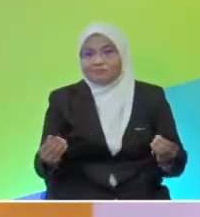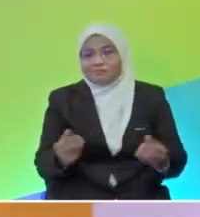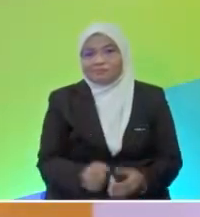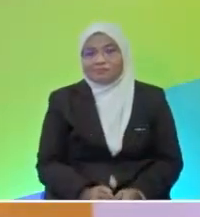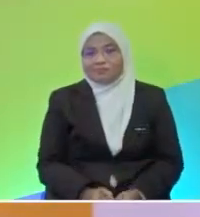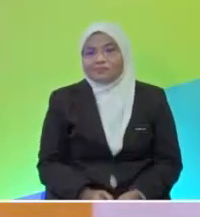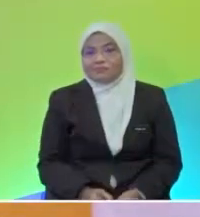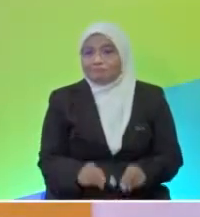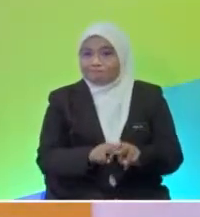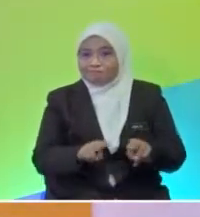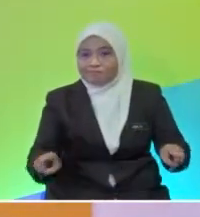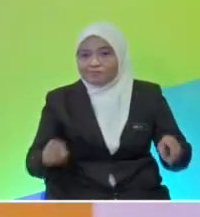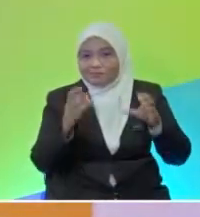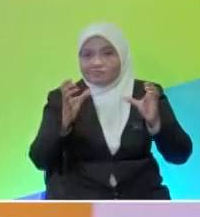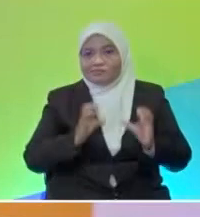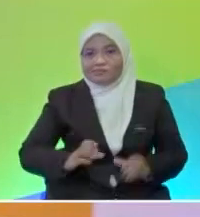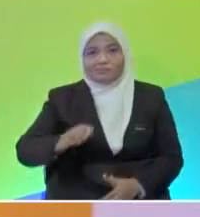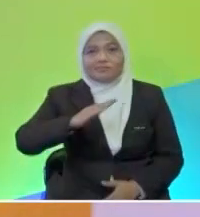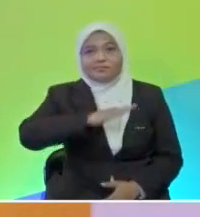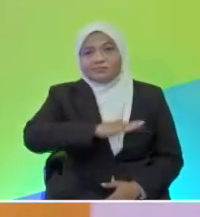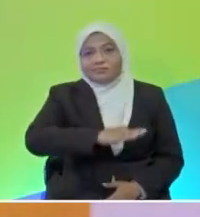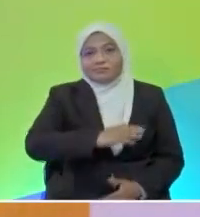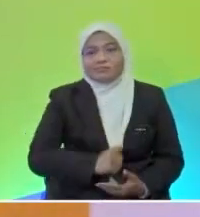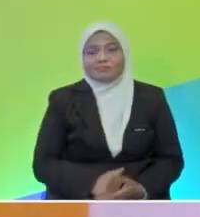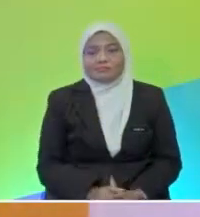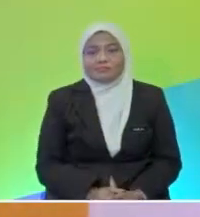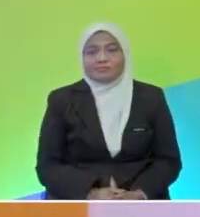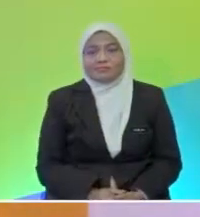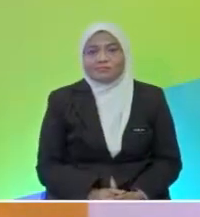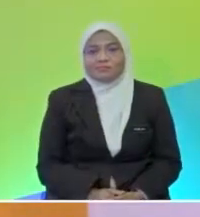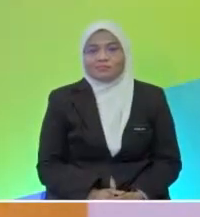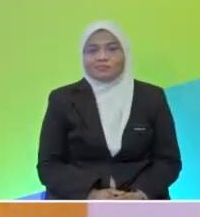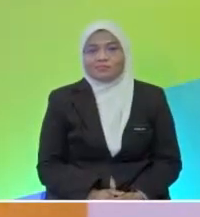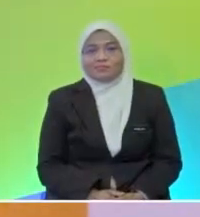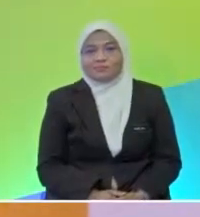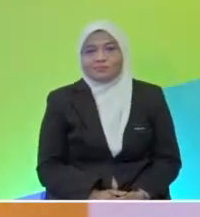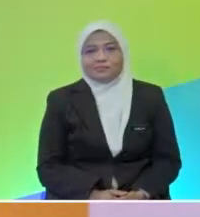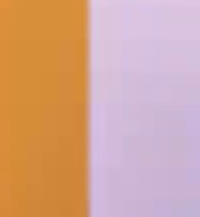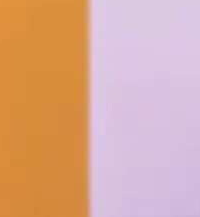kita akan melihat sebentar jangan kemana-mana kembali lagi ke slot Menengah Atas